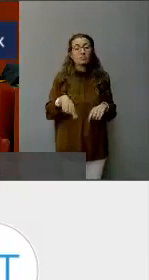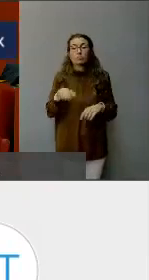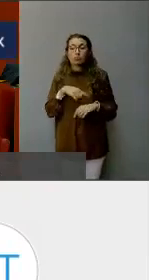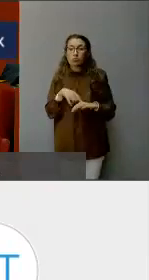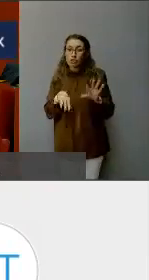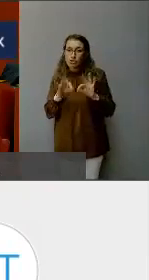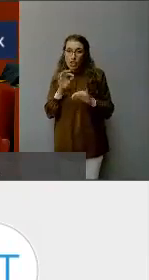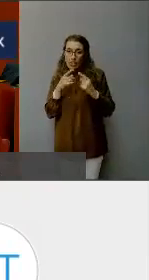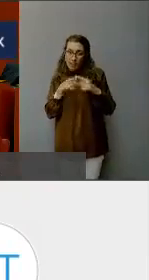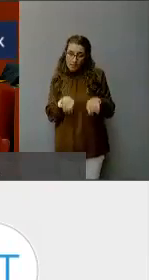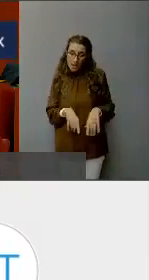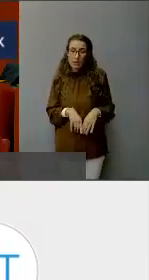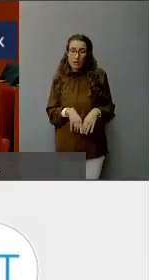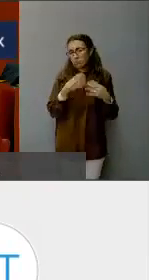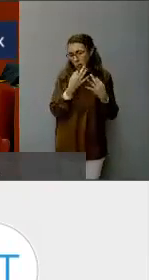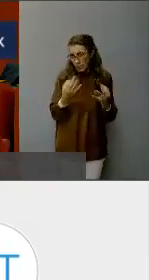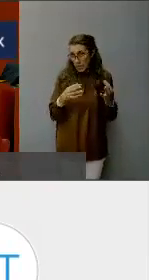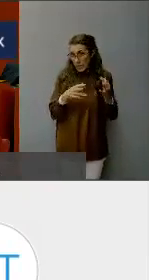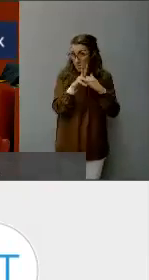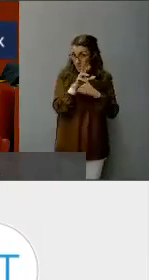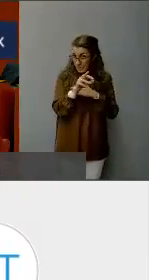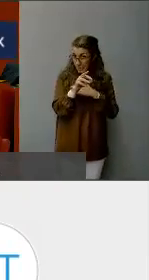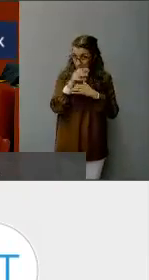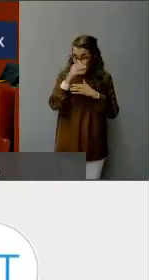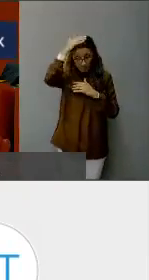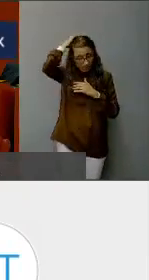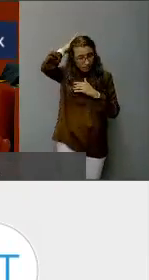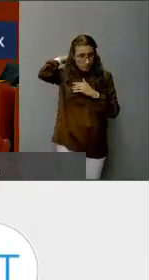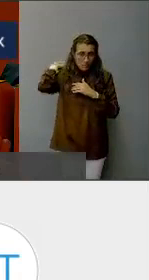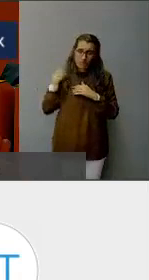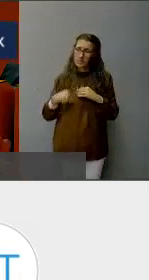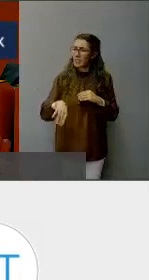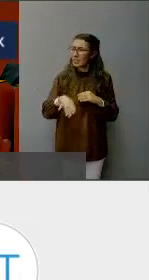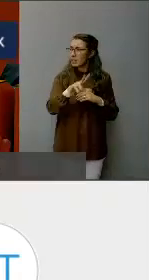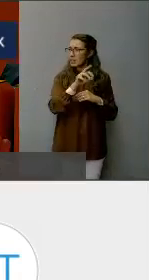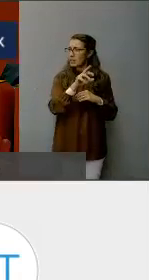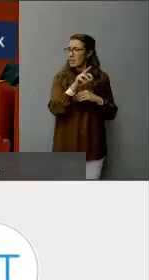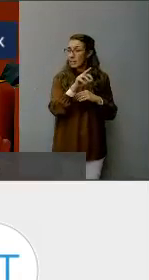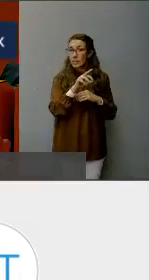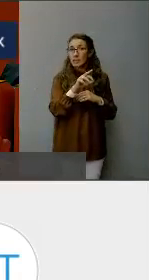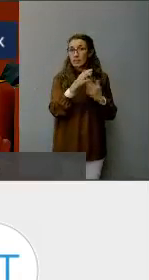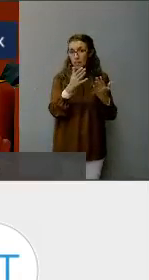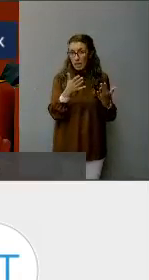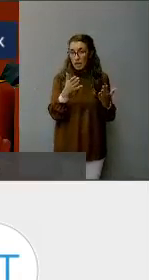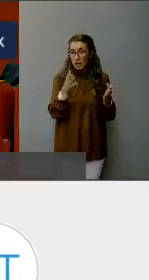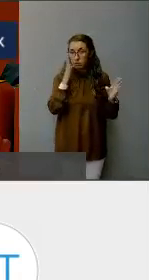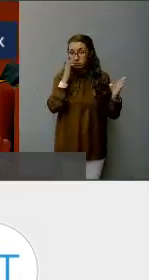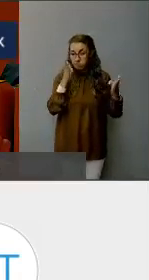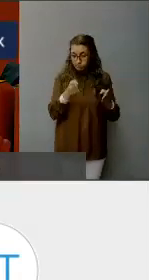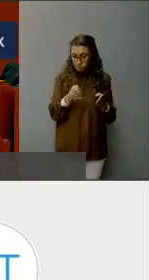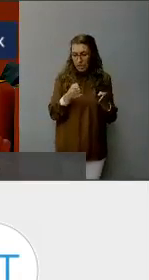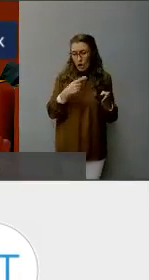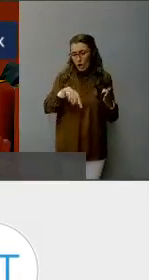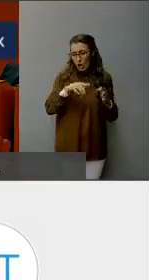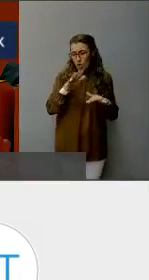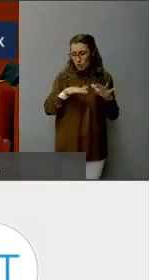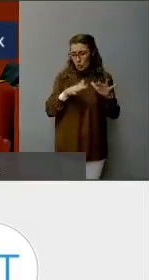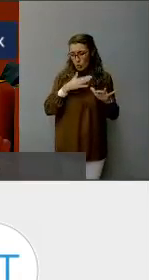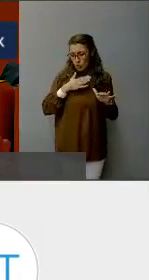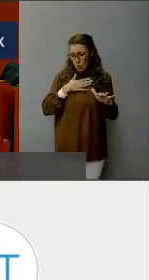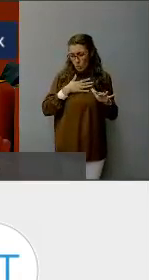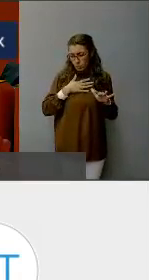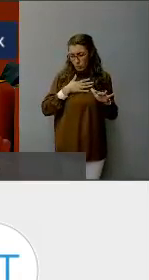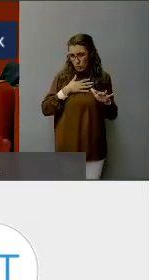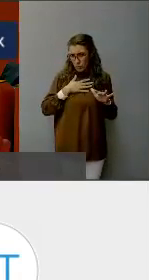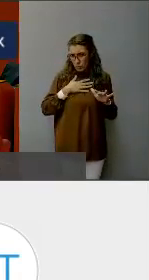quindi il 30 30 parte naturalmente se non soltanto da nostre perplessità e dubbi ma